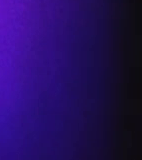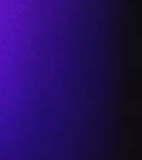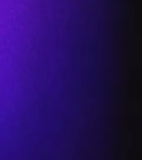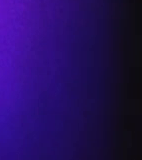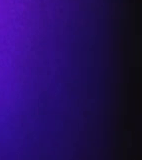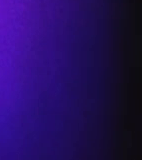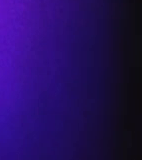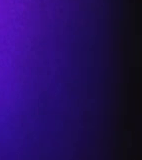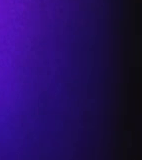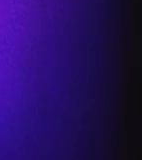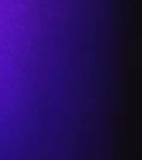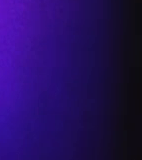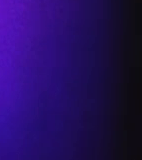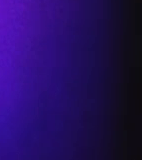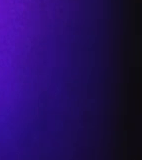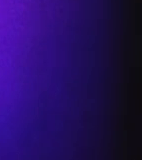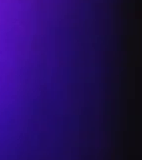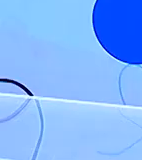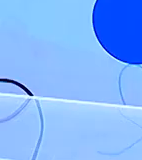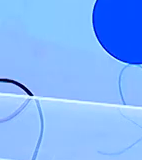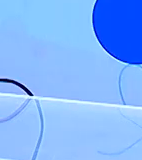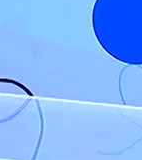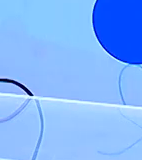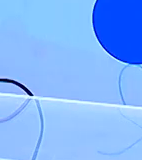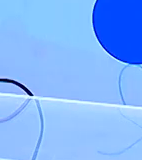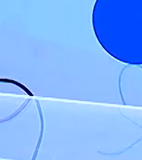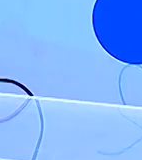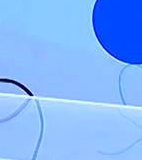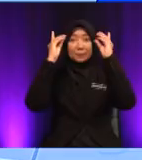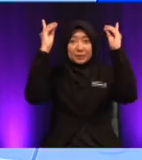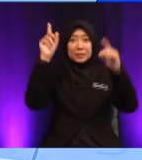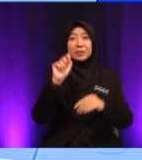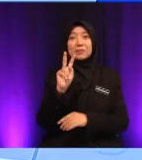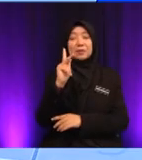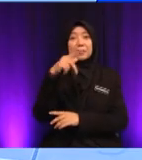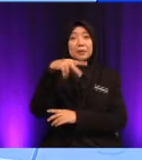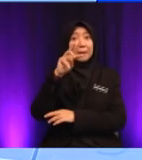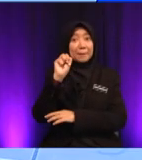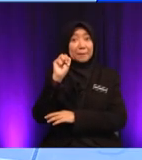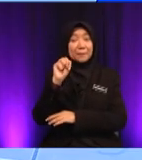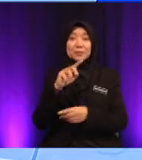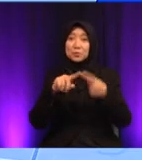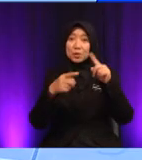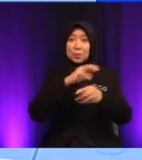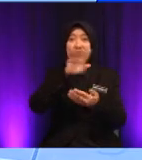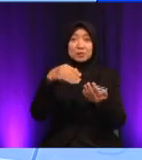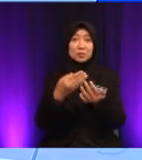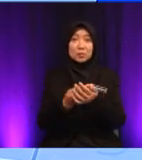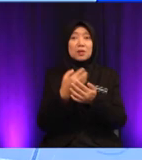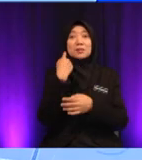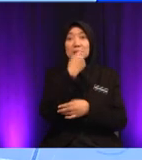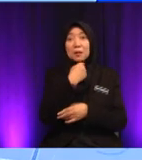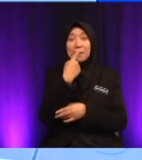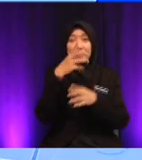terima kasih cikgufarizila atas kesediaan bersama dengan kami pada hari ini dididik CVT kawan-kawan semua Siapa